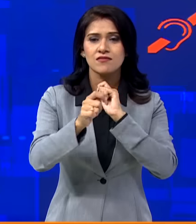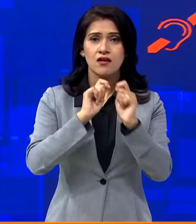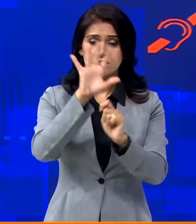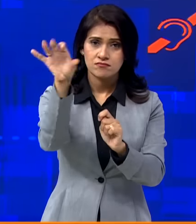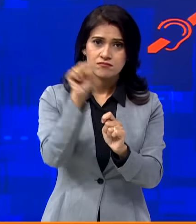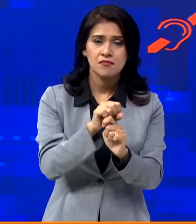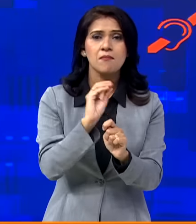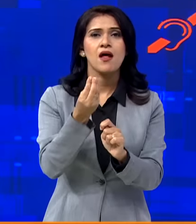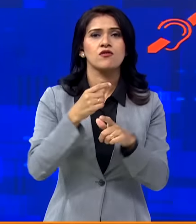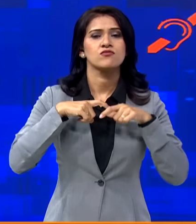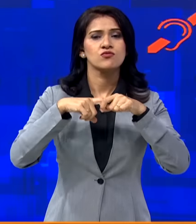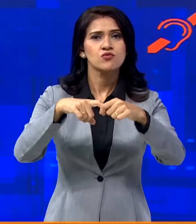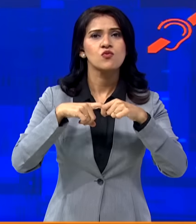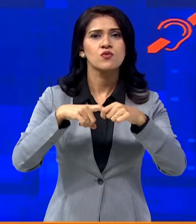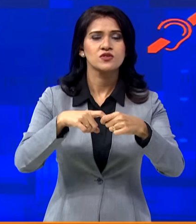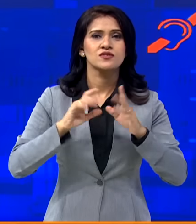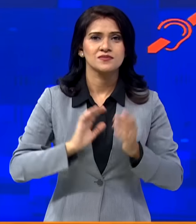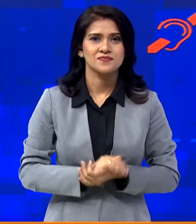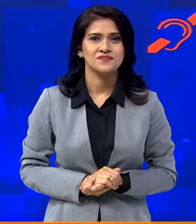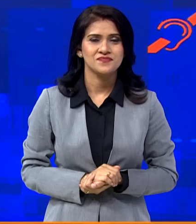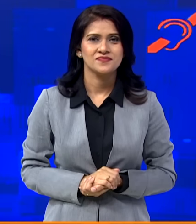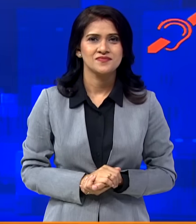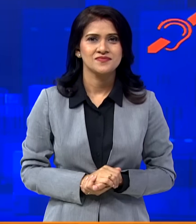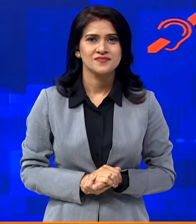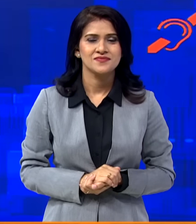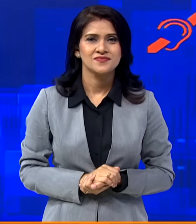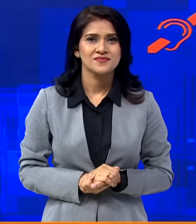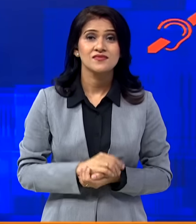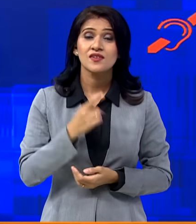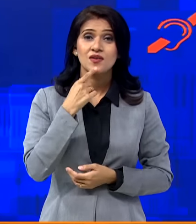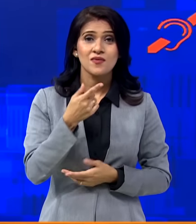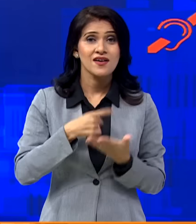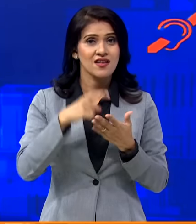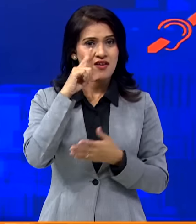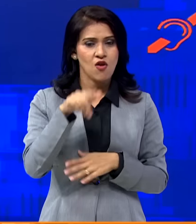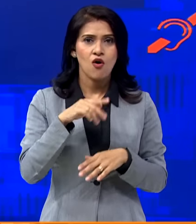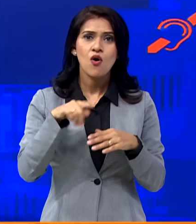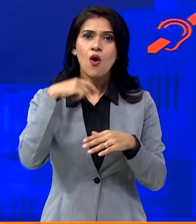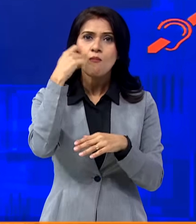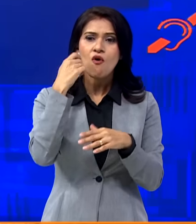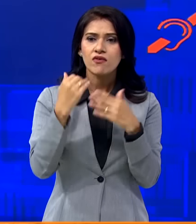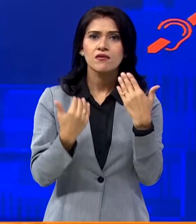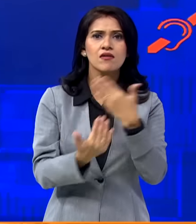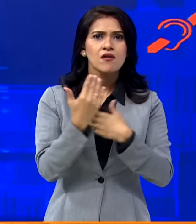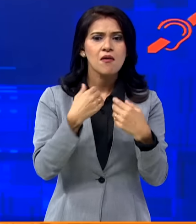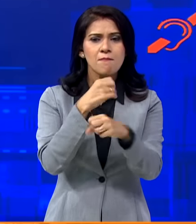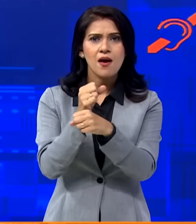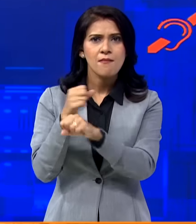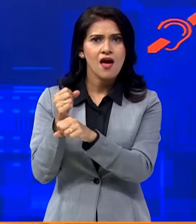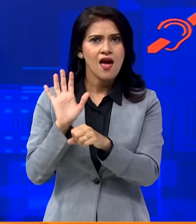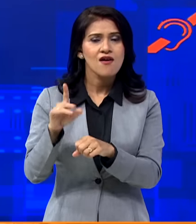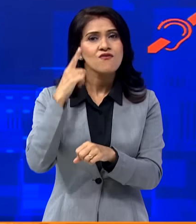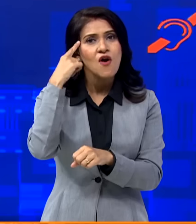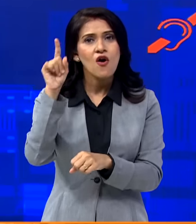चाहिए कुछ लोगों ने तो फिल्म बना दी है कल की अवतार पर हां यह बात अलग है फिल्म बननी